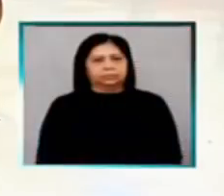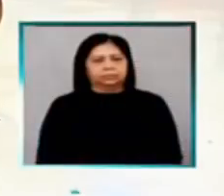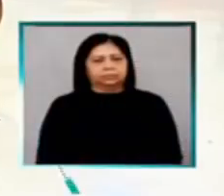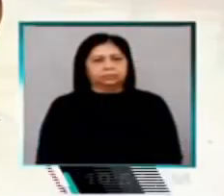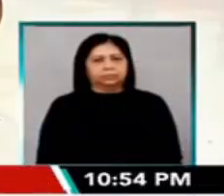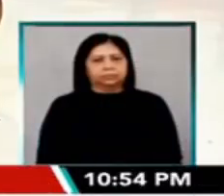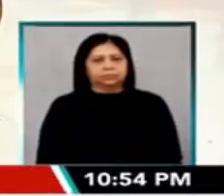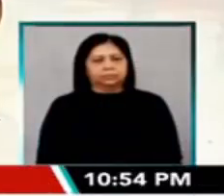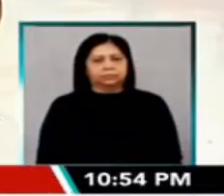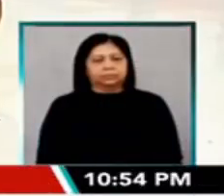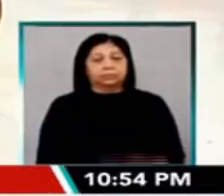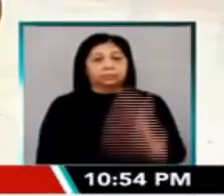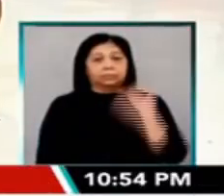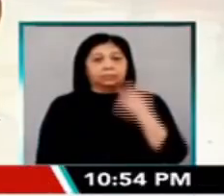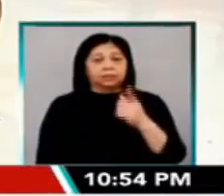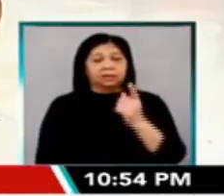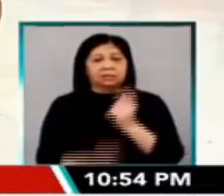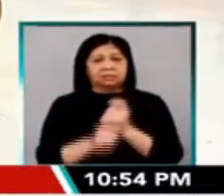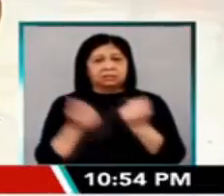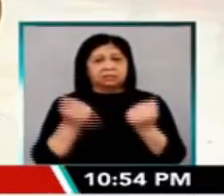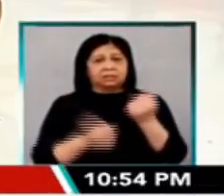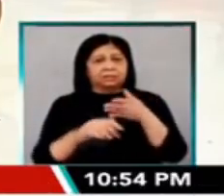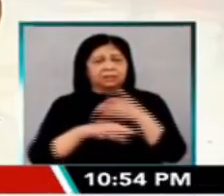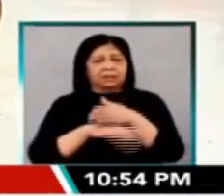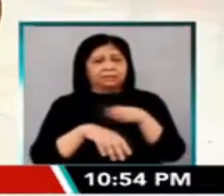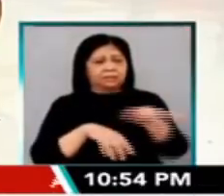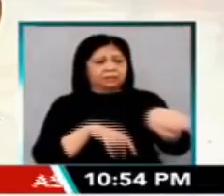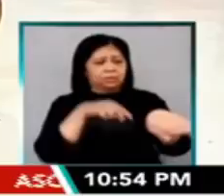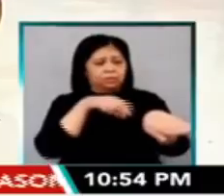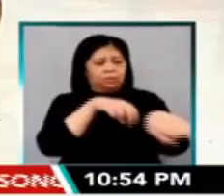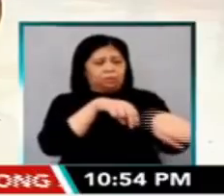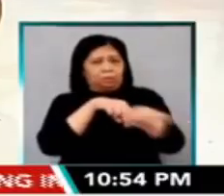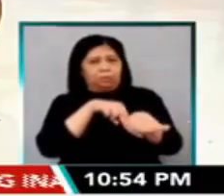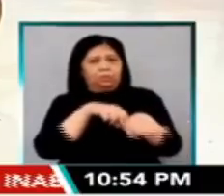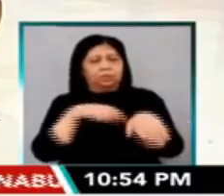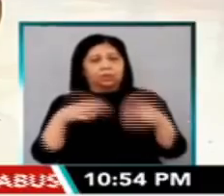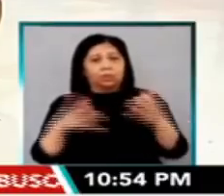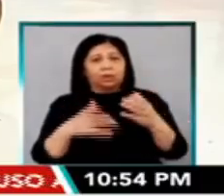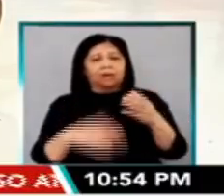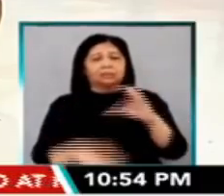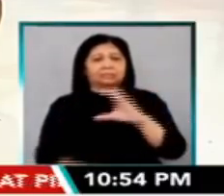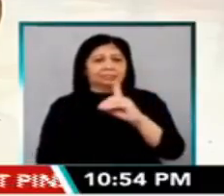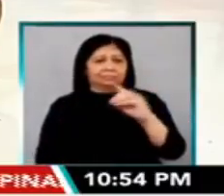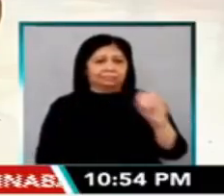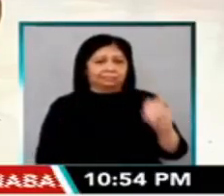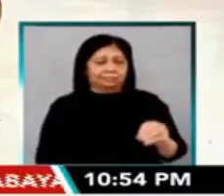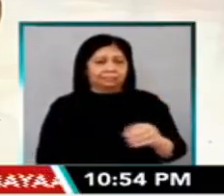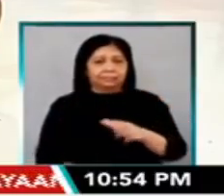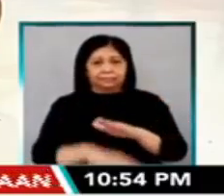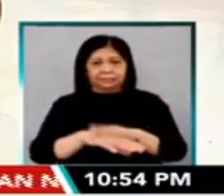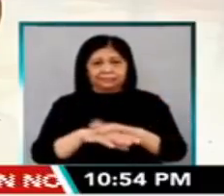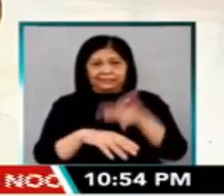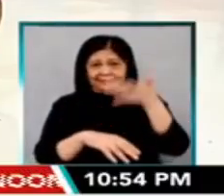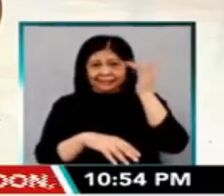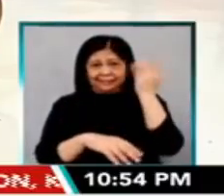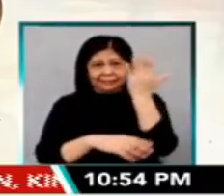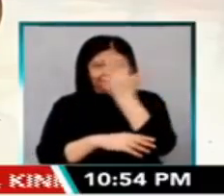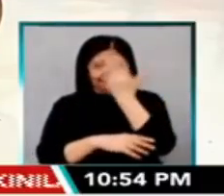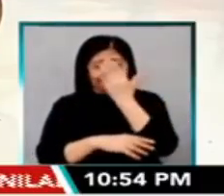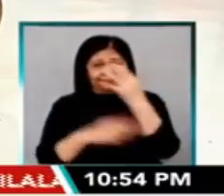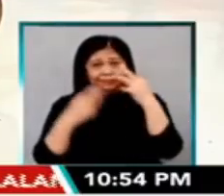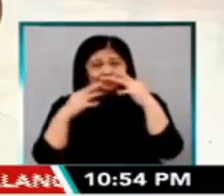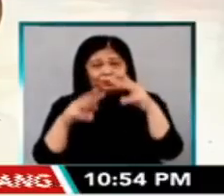Patay ang isang truck driver matapos maatrasan ang kanyang truck sa Cagayan de Oro City. Pabala po, sensitibo ang video na inyong